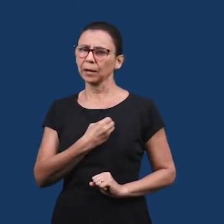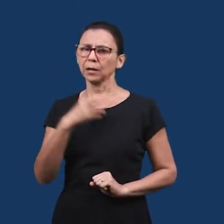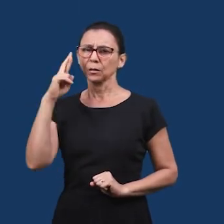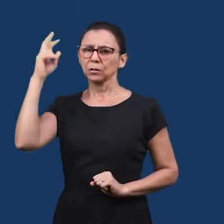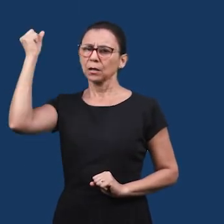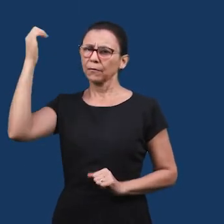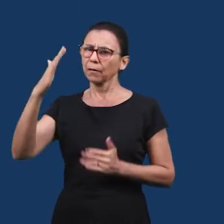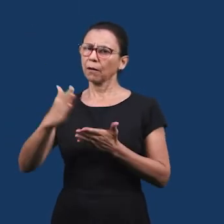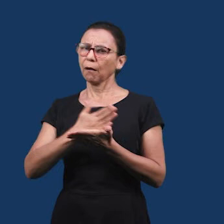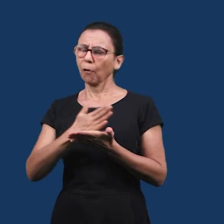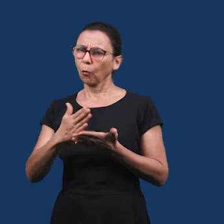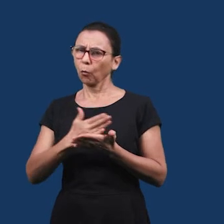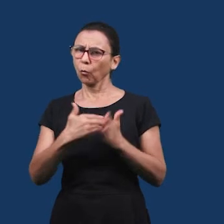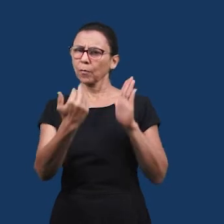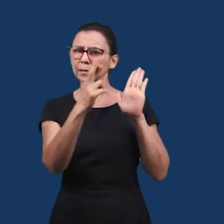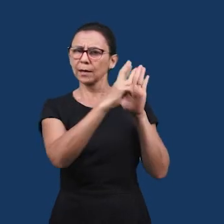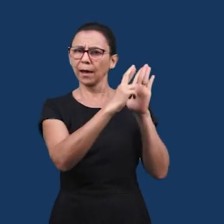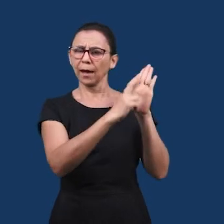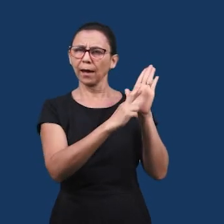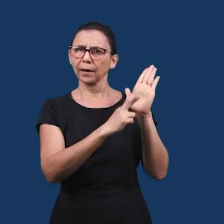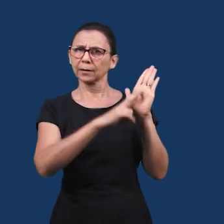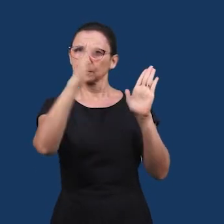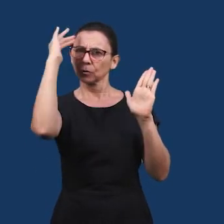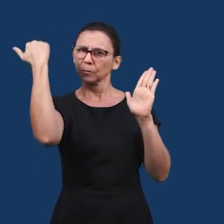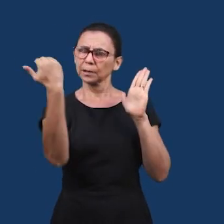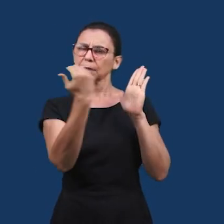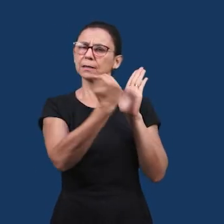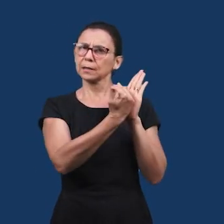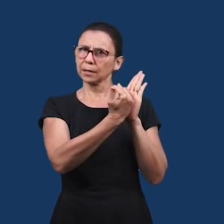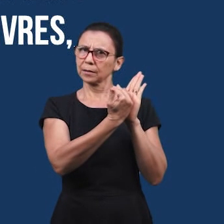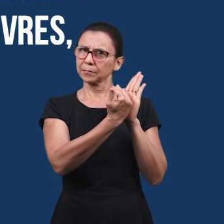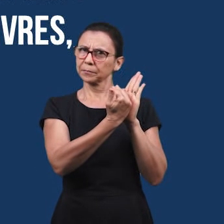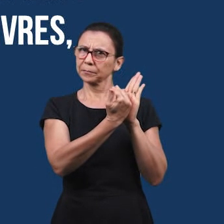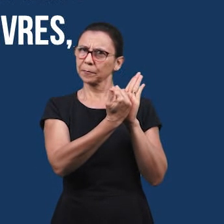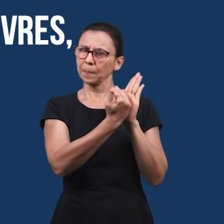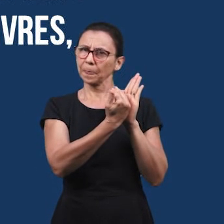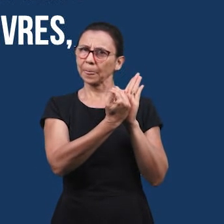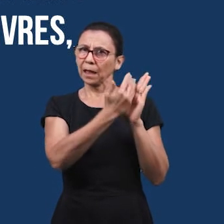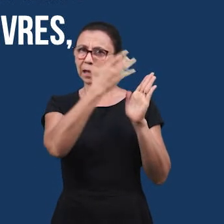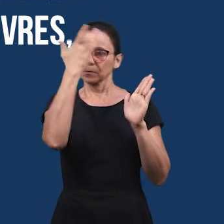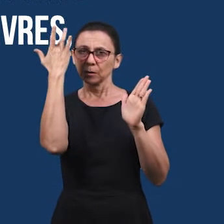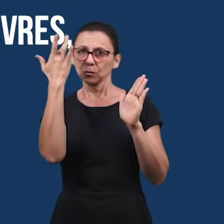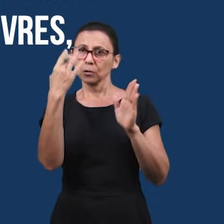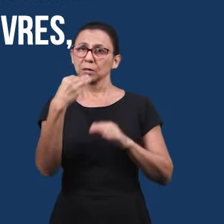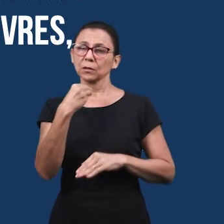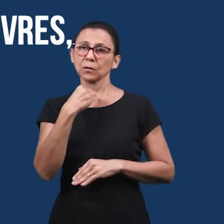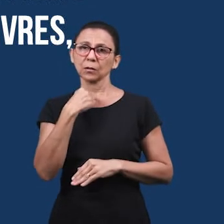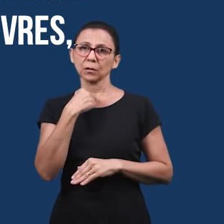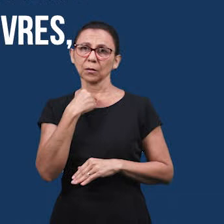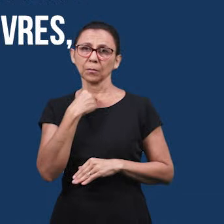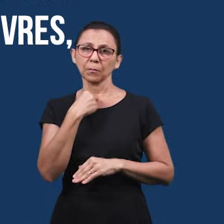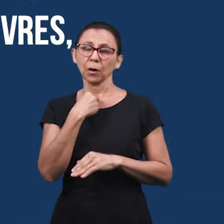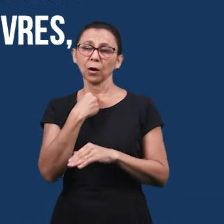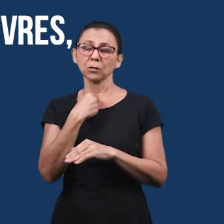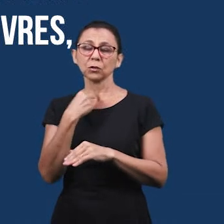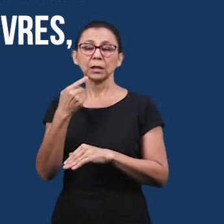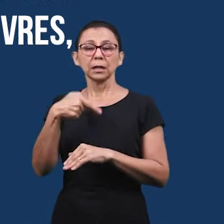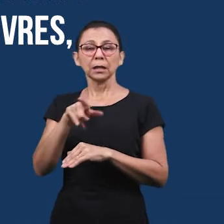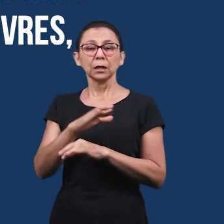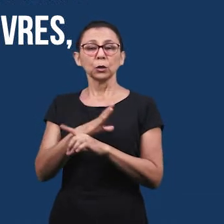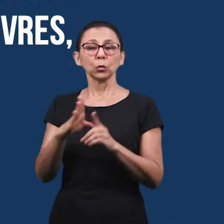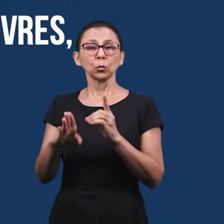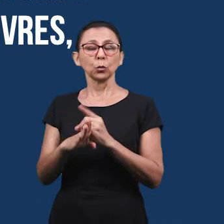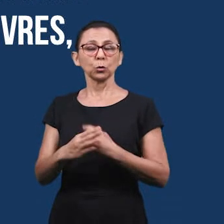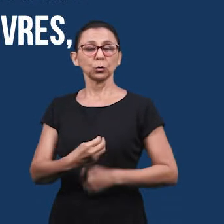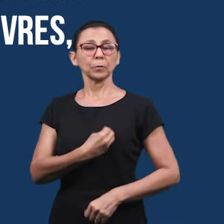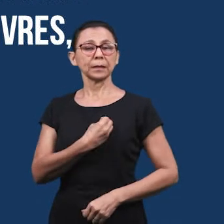от Господа, которым нужно повиноваться. Это для нашего блага. Те, кто не могут участвовать на служении в